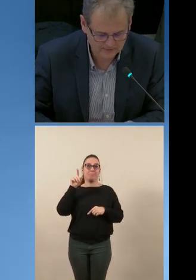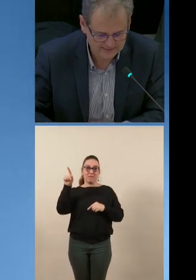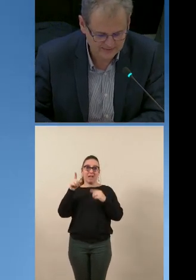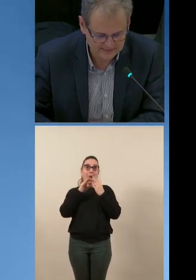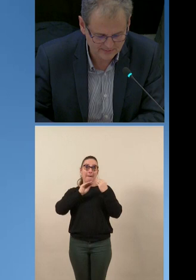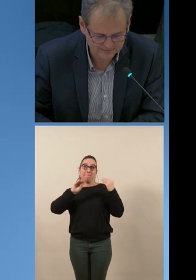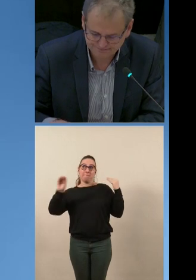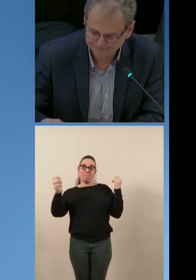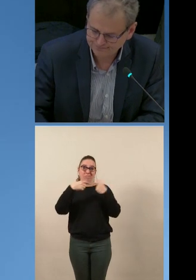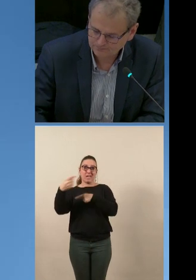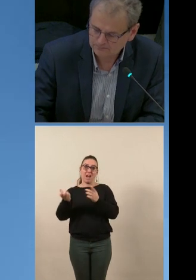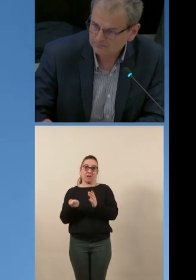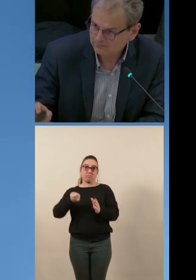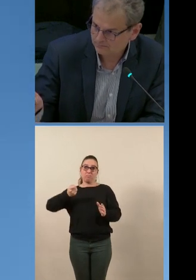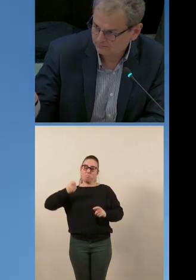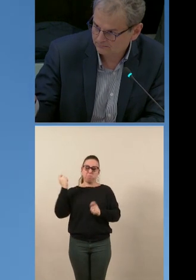en